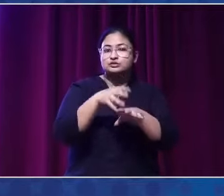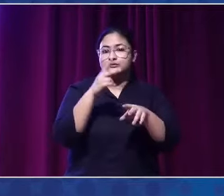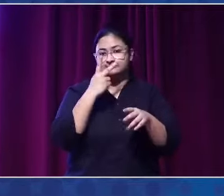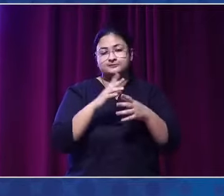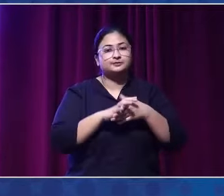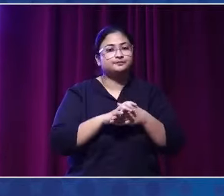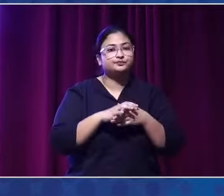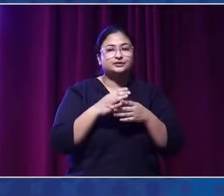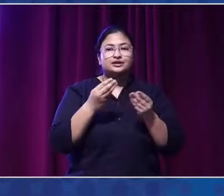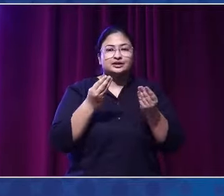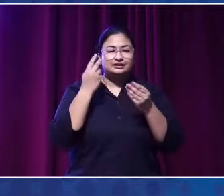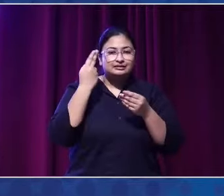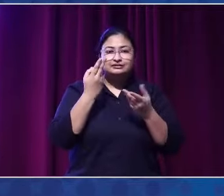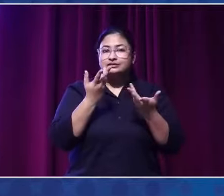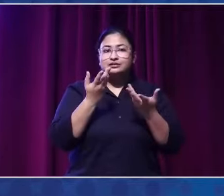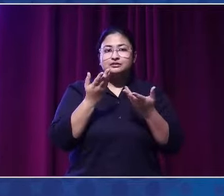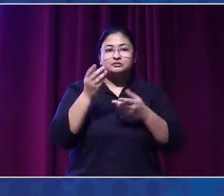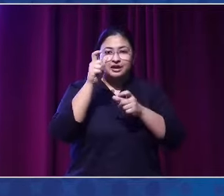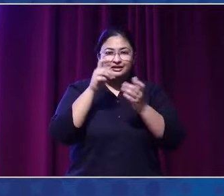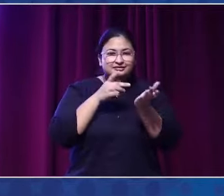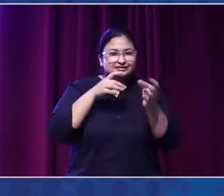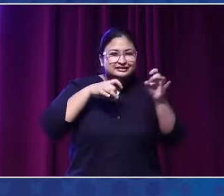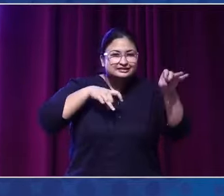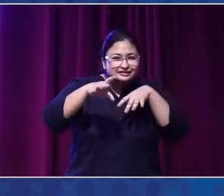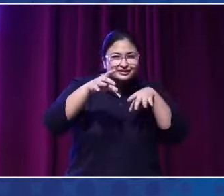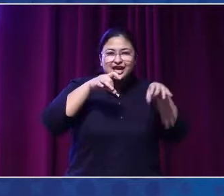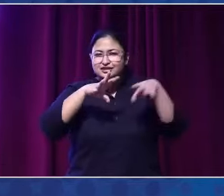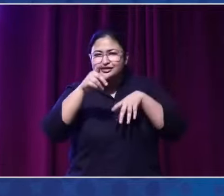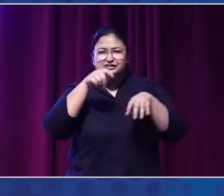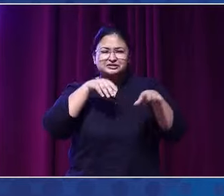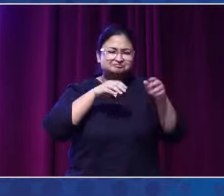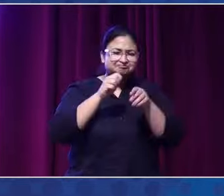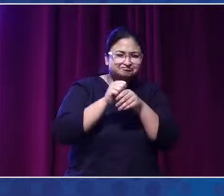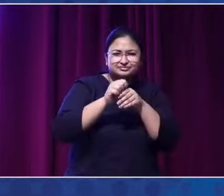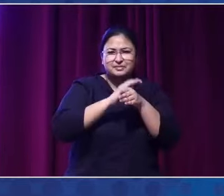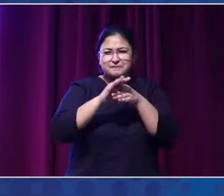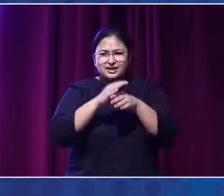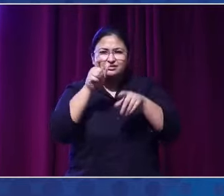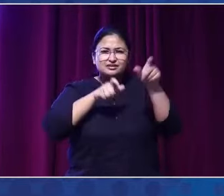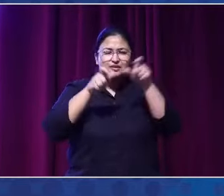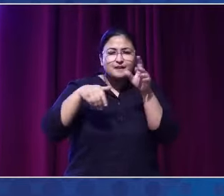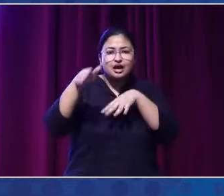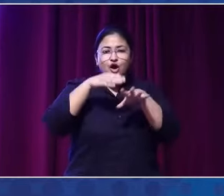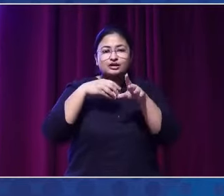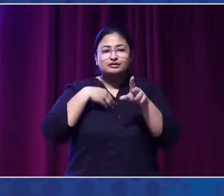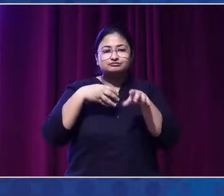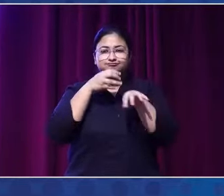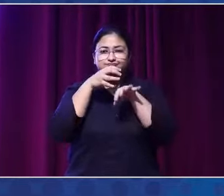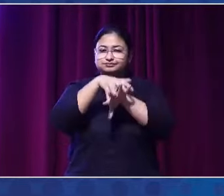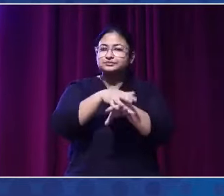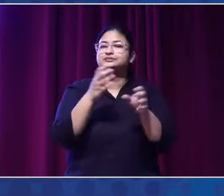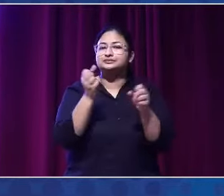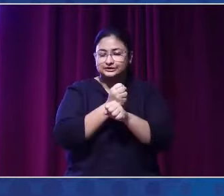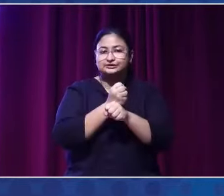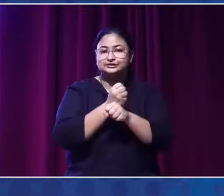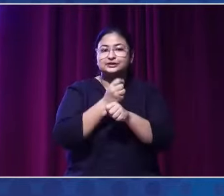अक्सर शहरों की चमक धमक में ध्यान में नहीं आता, पर्संस